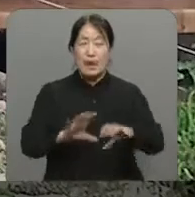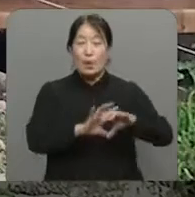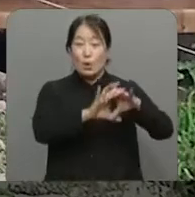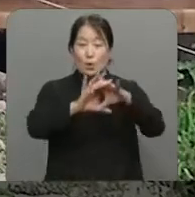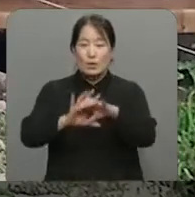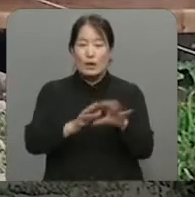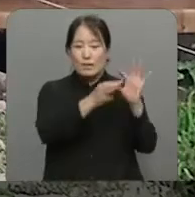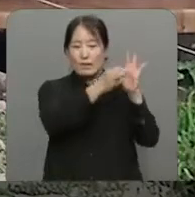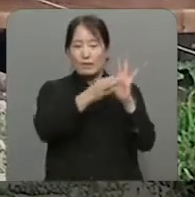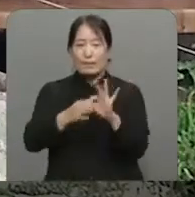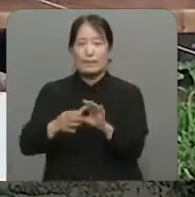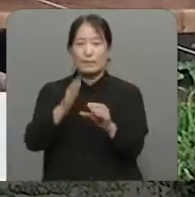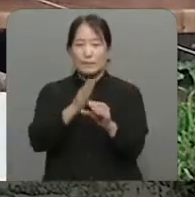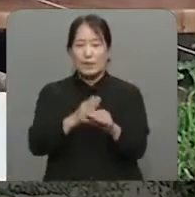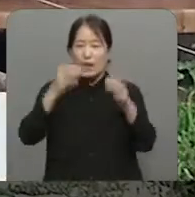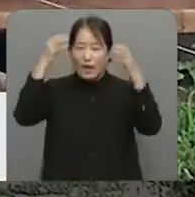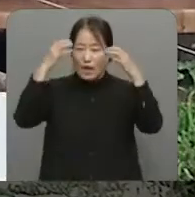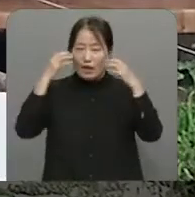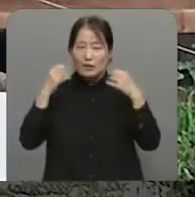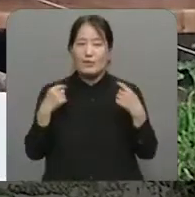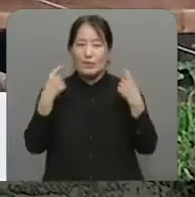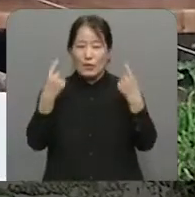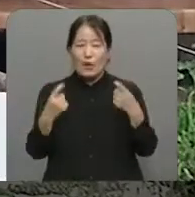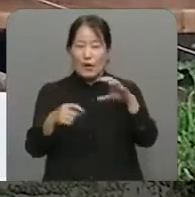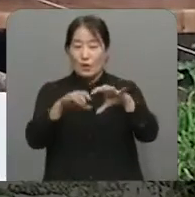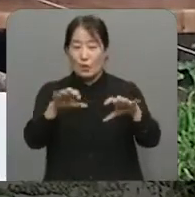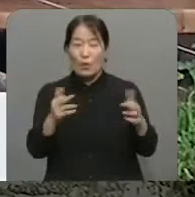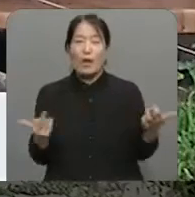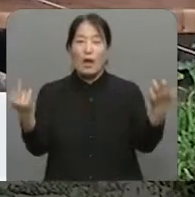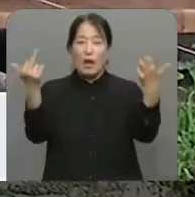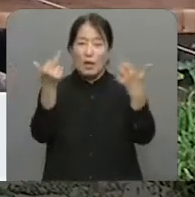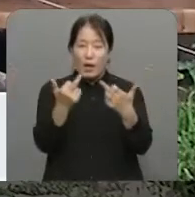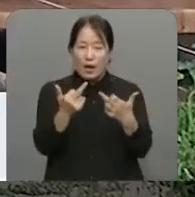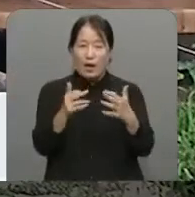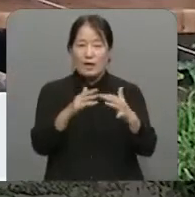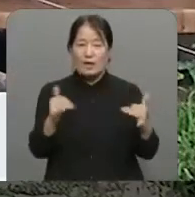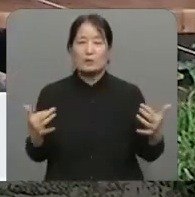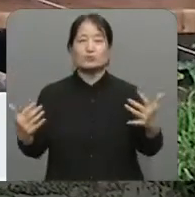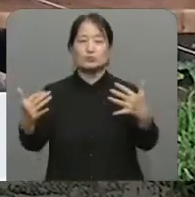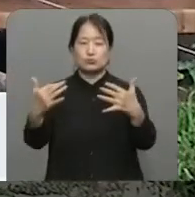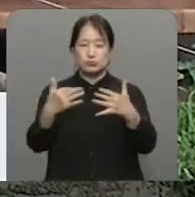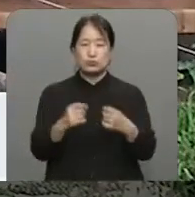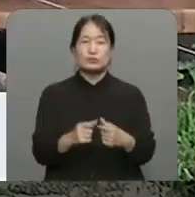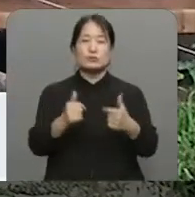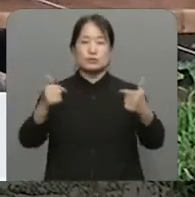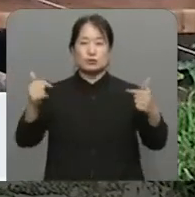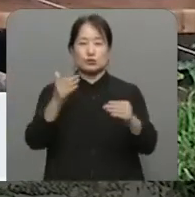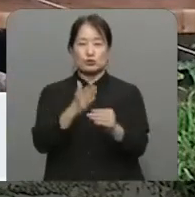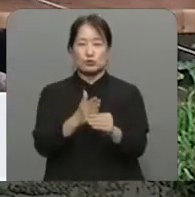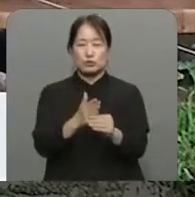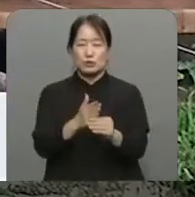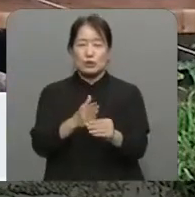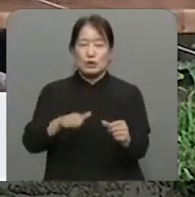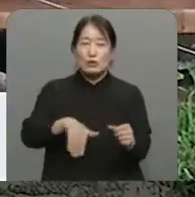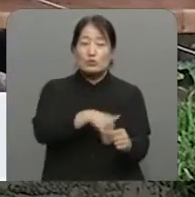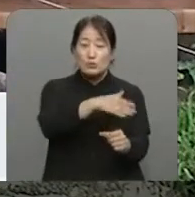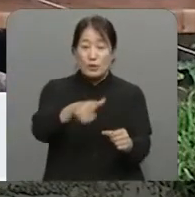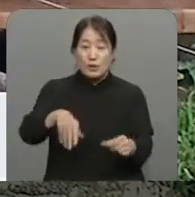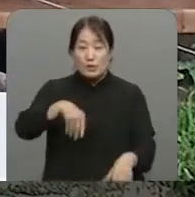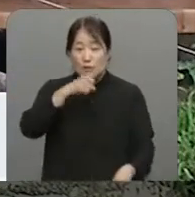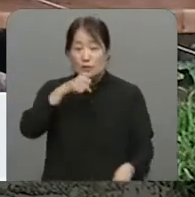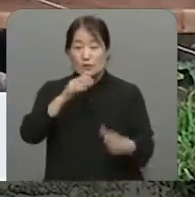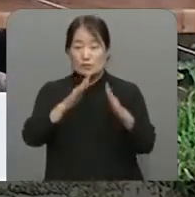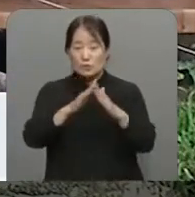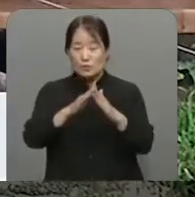코로나19가 계속되면서 여름 피서지로 산간 계곡을 찾는 사람들이 크게 늘었습니다. 그런데 주변 음식점들이